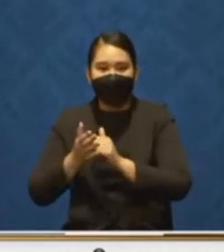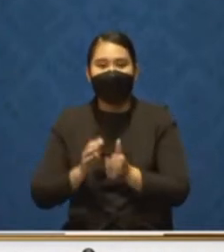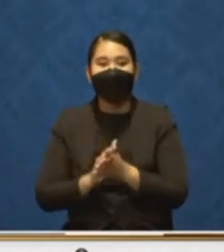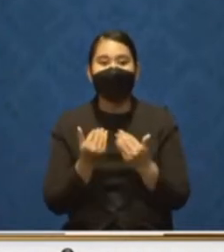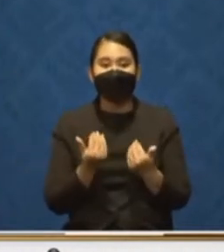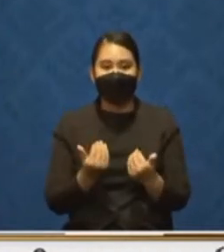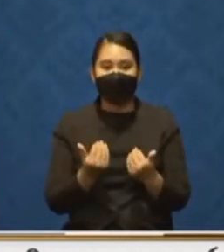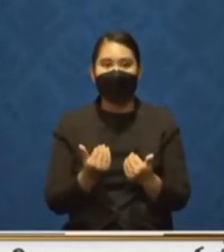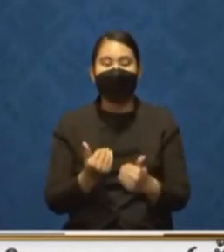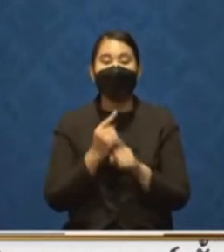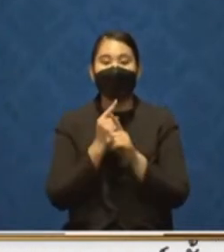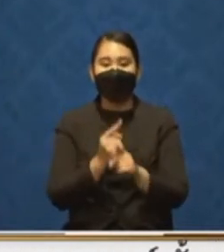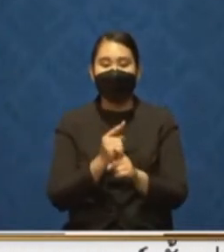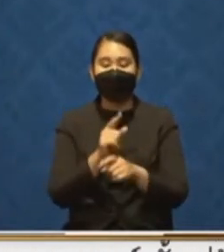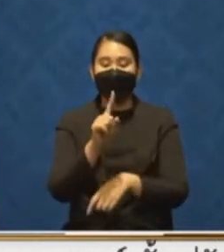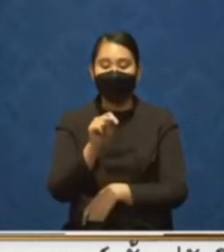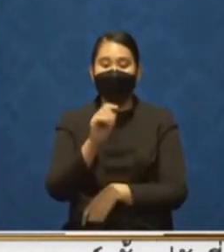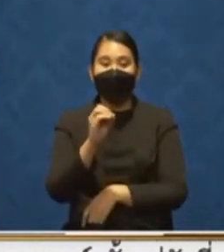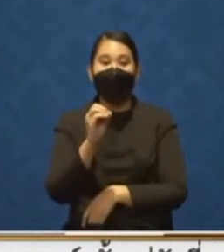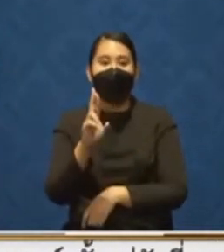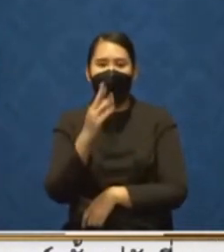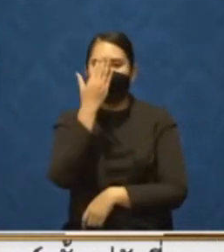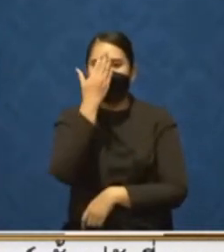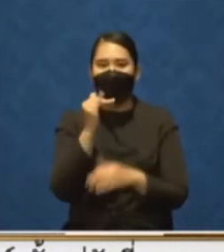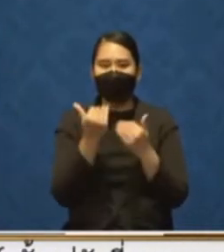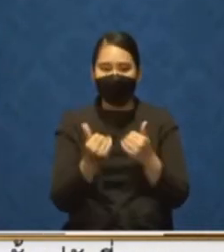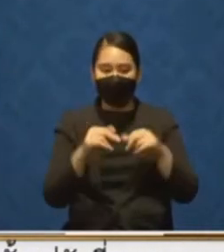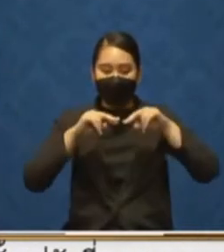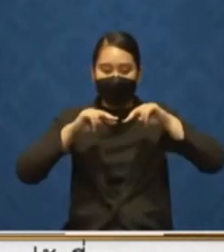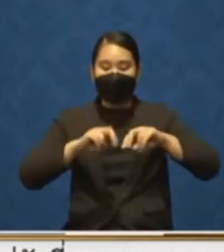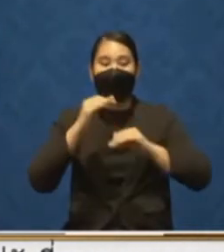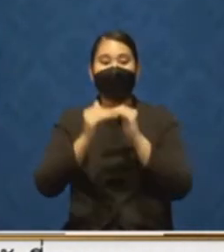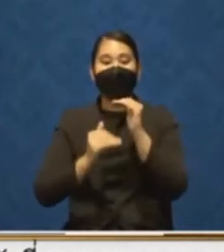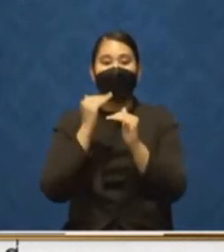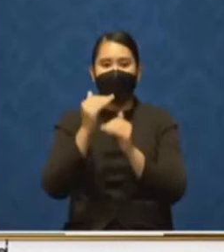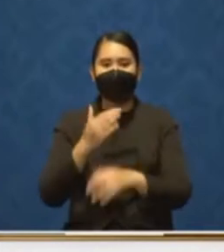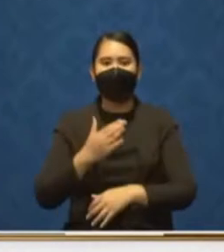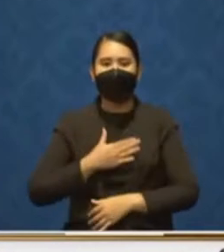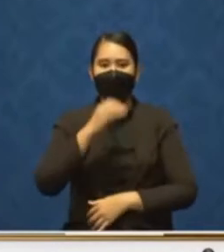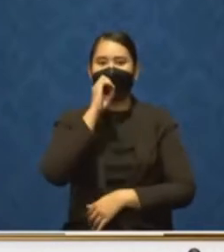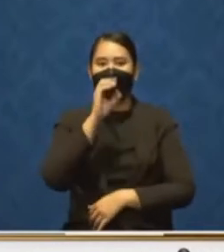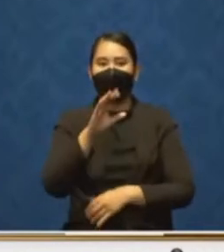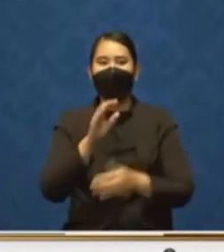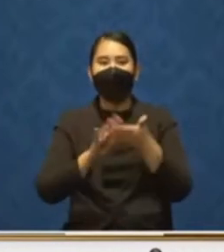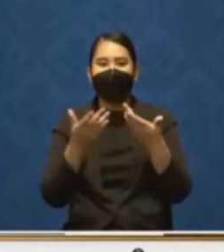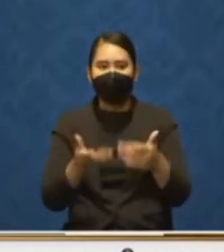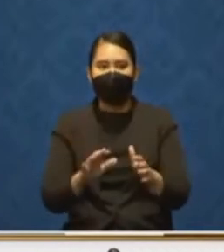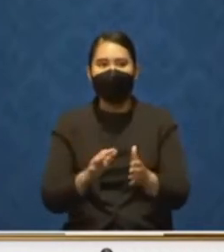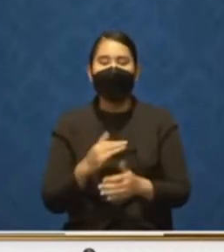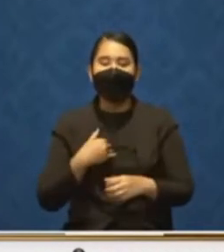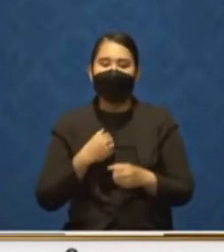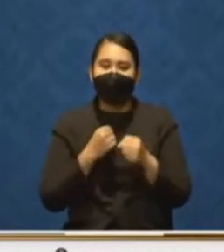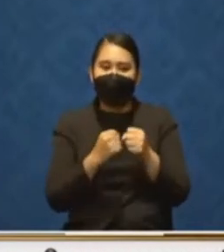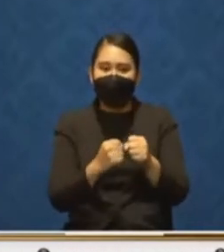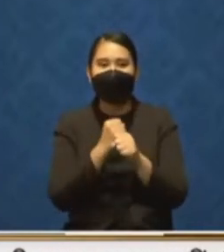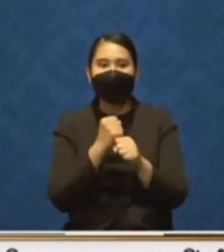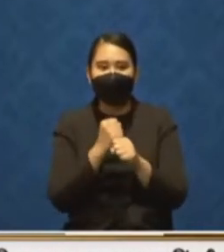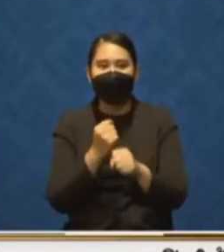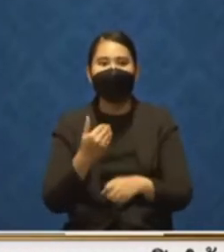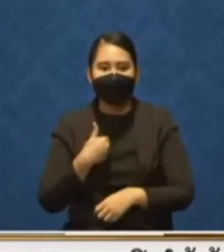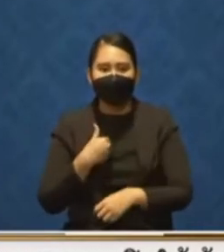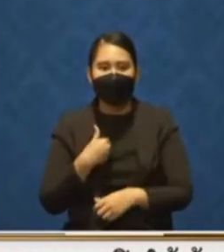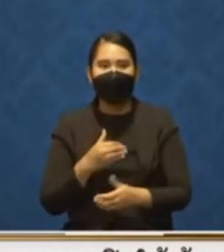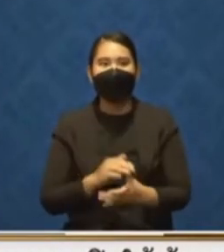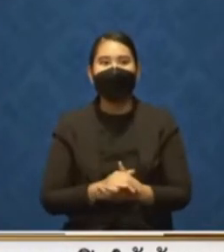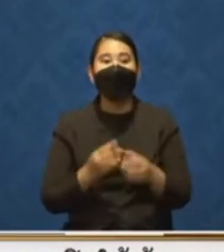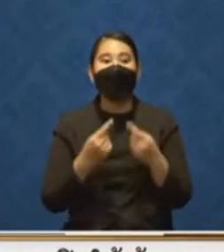นี้นะครับการถูกมั้ย QRเพราะอยู่ในขั้นตอนของการวิจัยและพัฒนาผมด้วยการเปลี่ยนแล้วว่าสุดทางกรุงเทพเราก็ยังจะทำหรือผู้ที่อยู่นะครับแต่เราก็